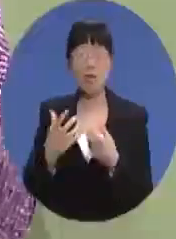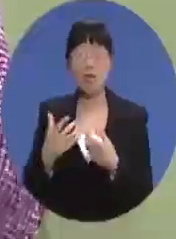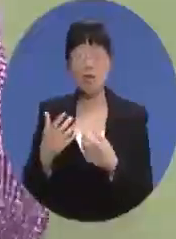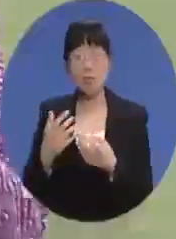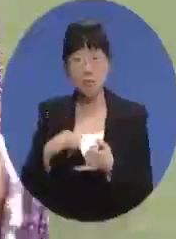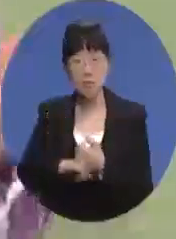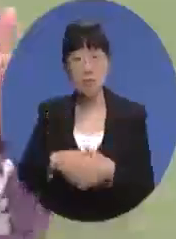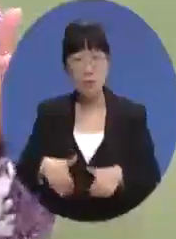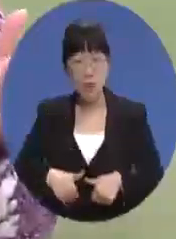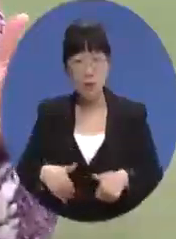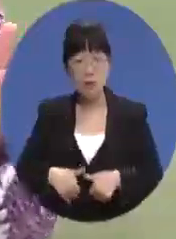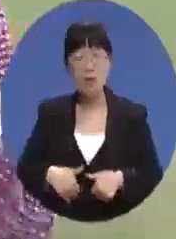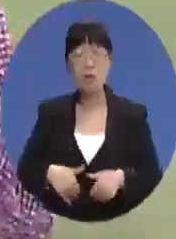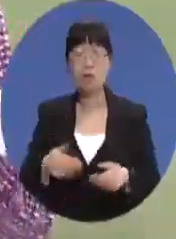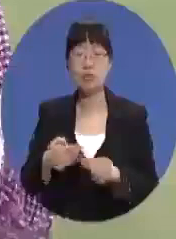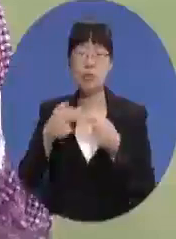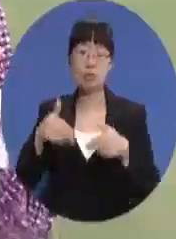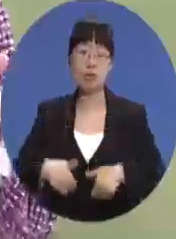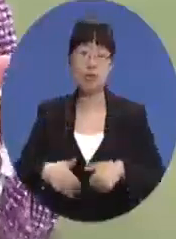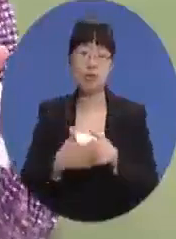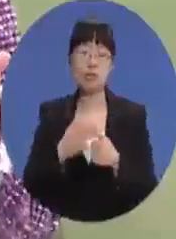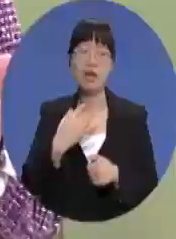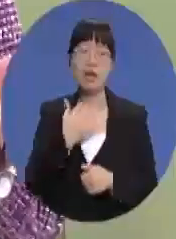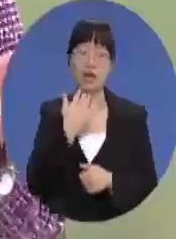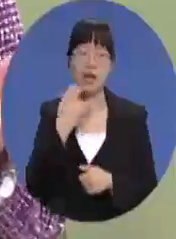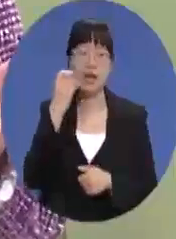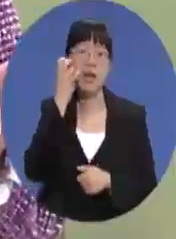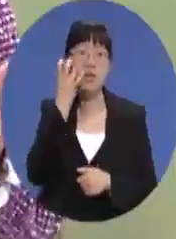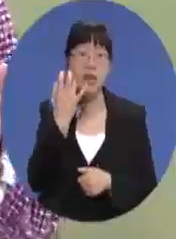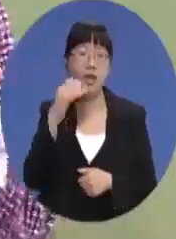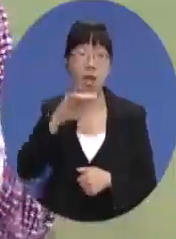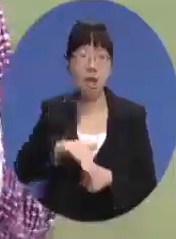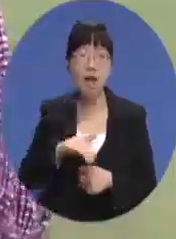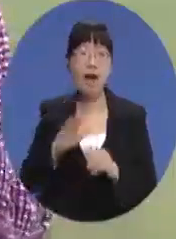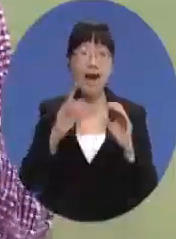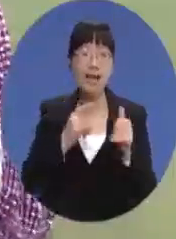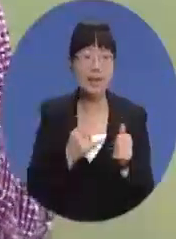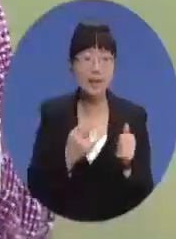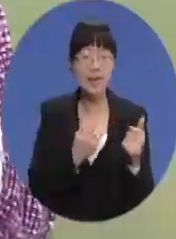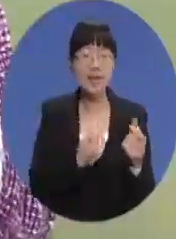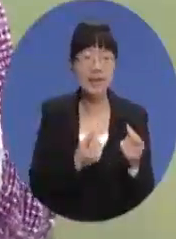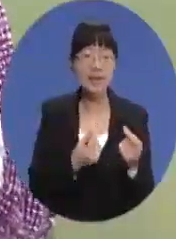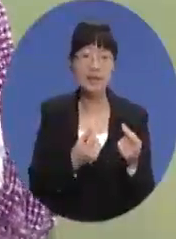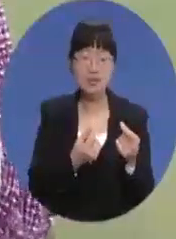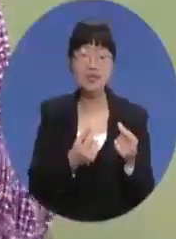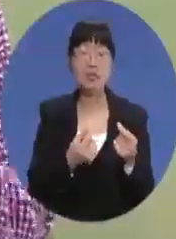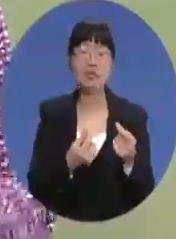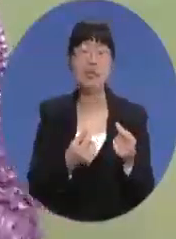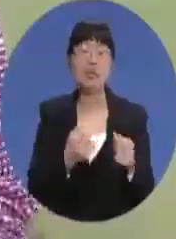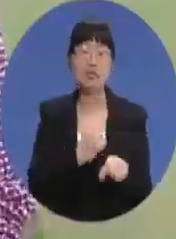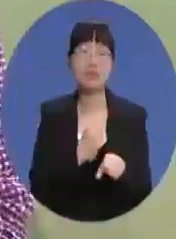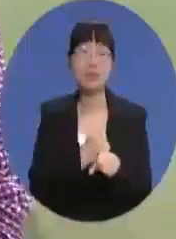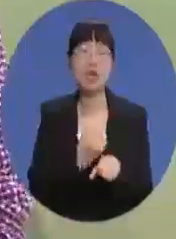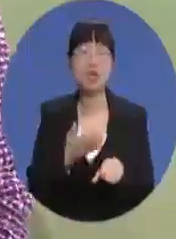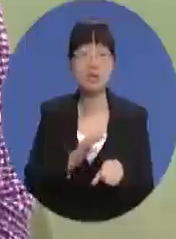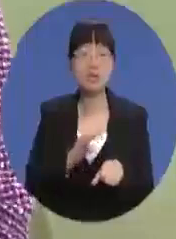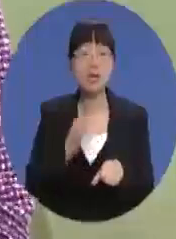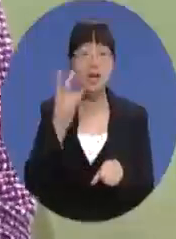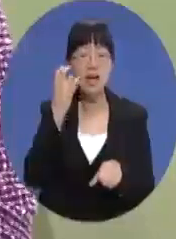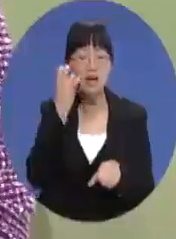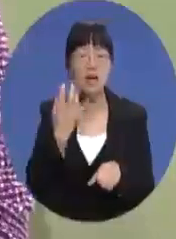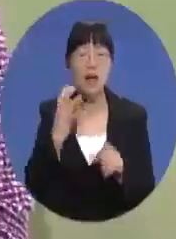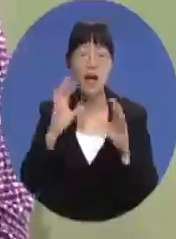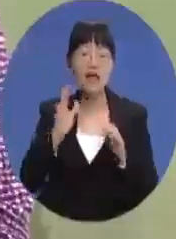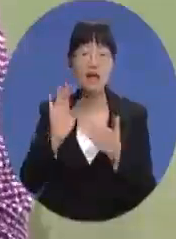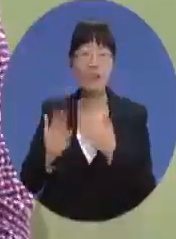24개월 미만 아이는 아까처럼 하시고 24개월에서 36개월 사이 아이들을 키우실 때는요. 그냥 단호하게 한 번만